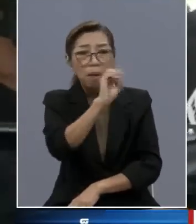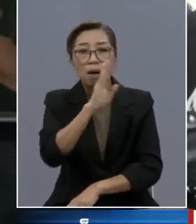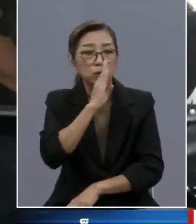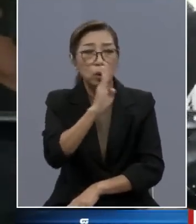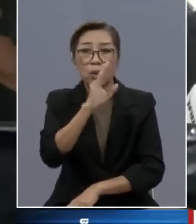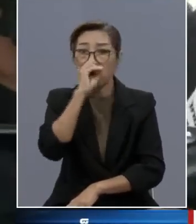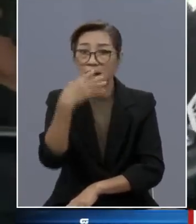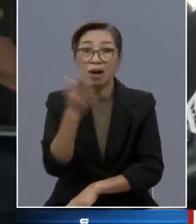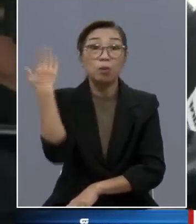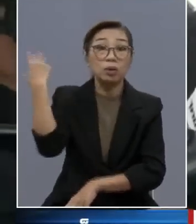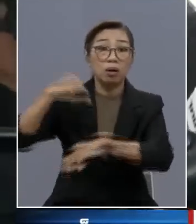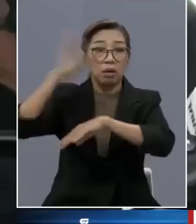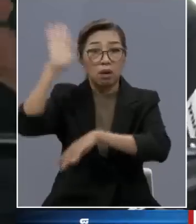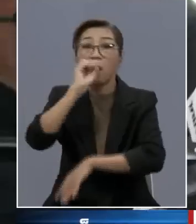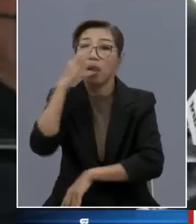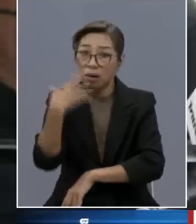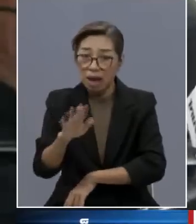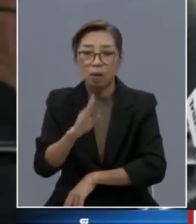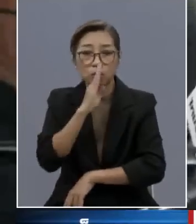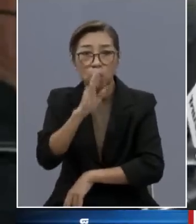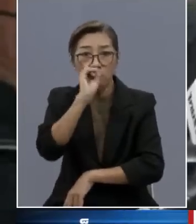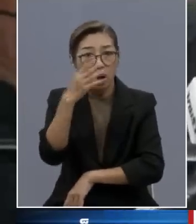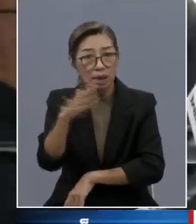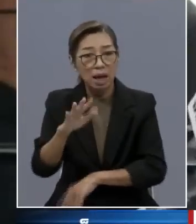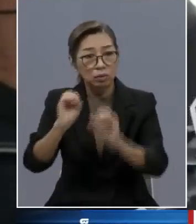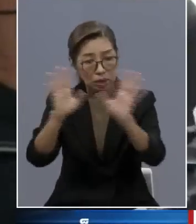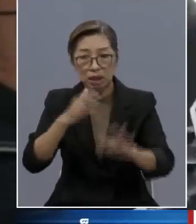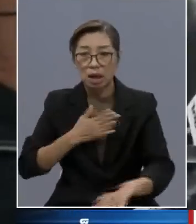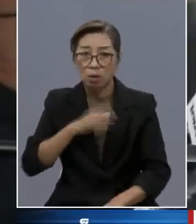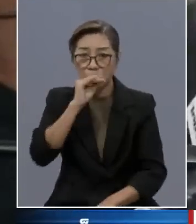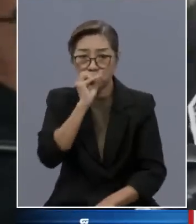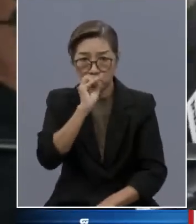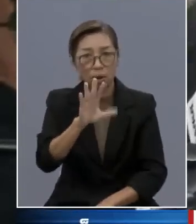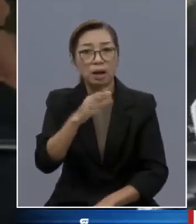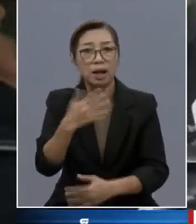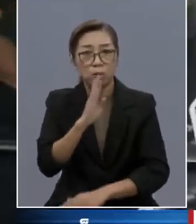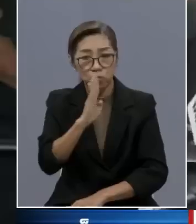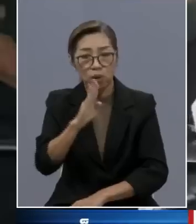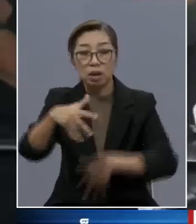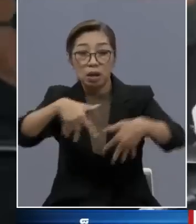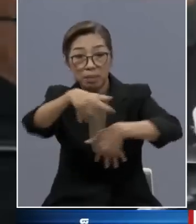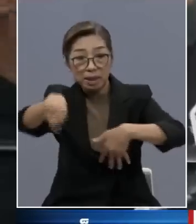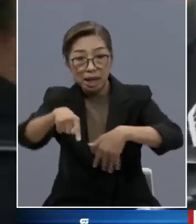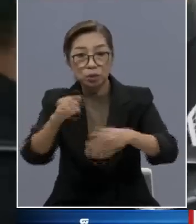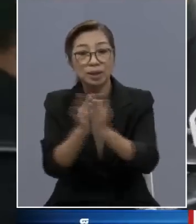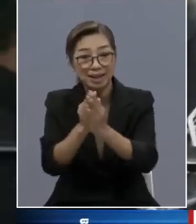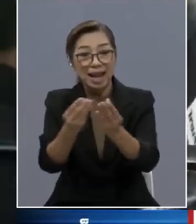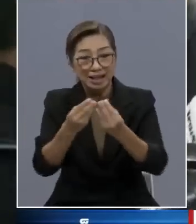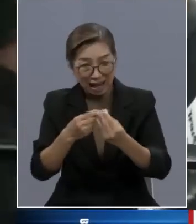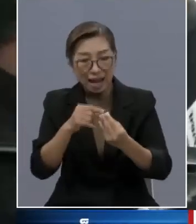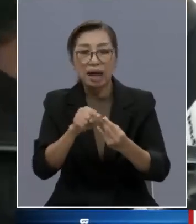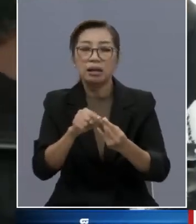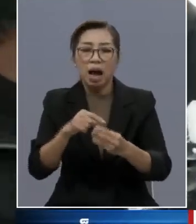ววันแถลงข่าววันก่อนก็แถลงแล้วก็ชัดเจนตรงไปตรงมาเราเคารพในเสียงประชาชนแต่ว่าเราเ